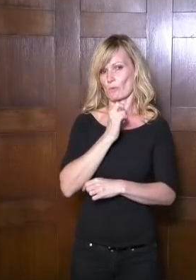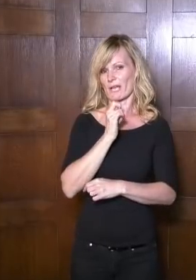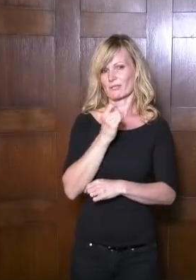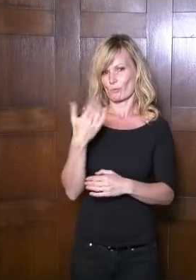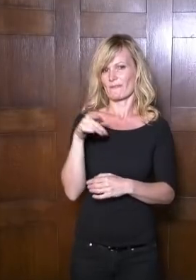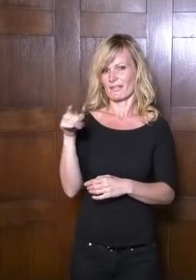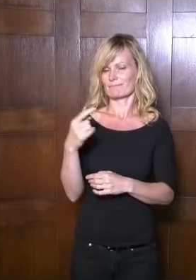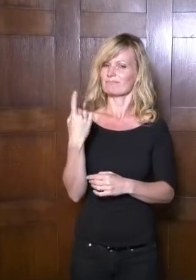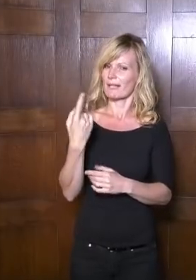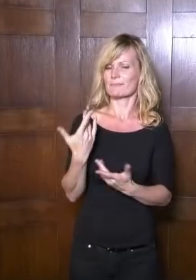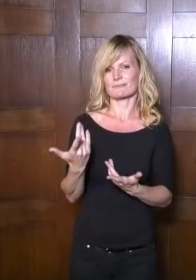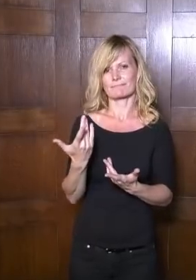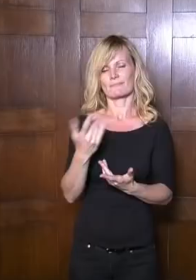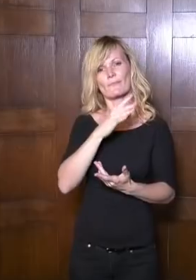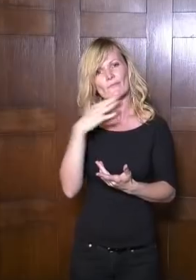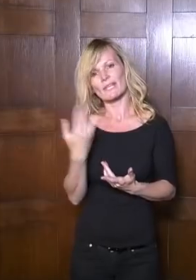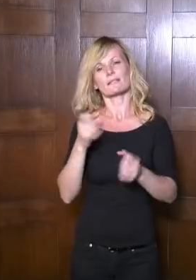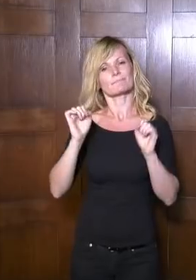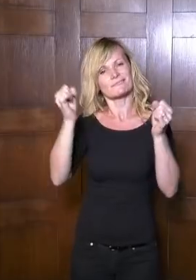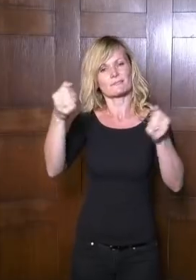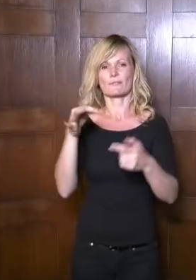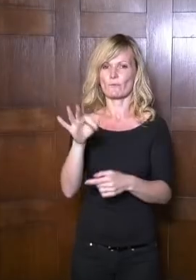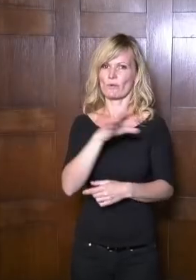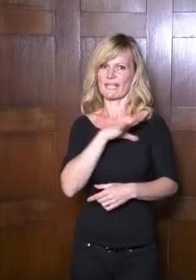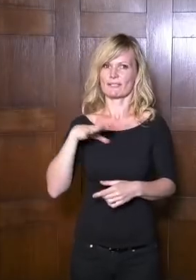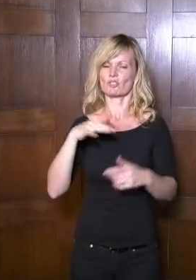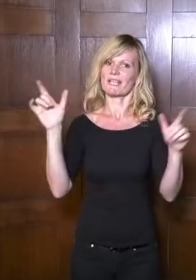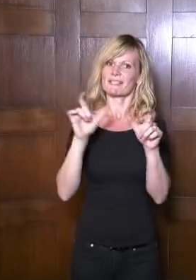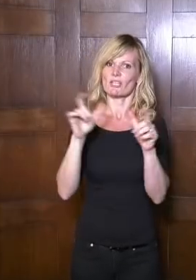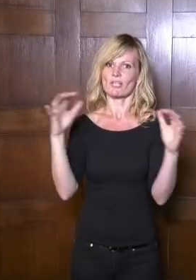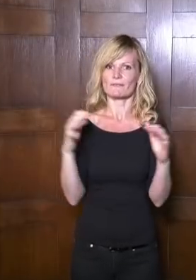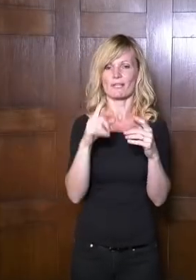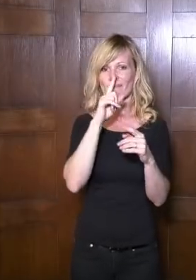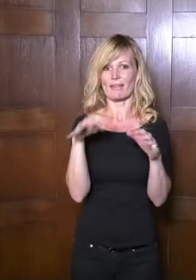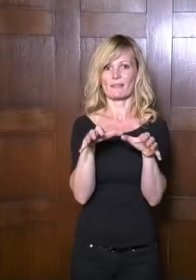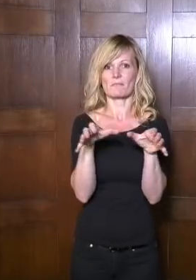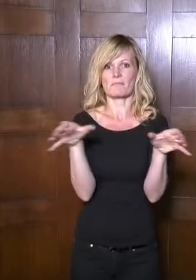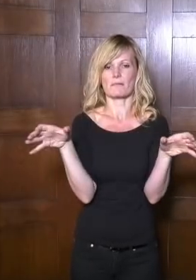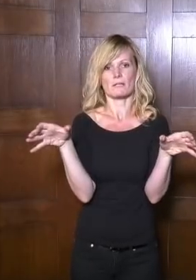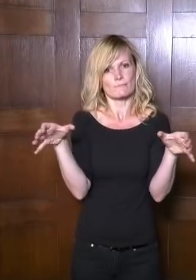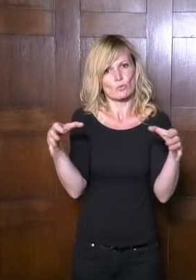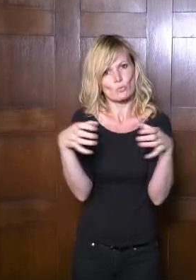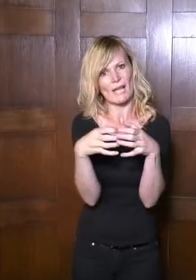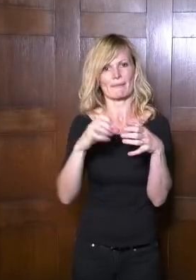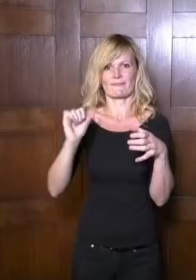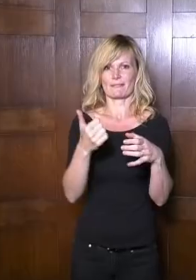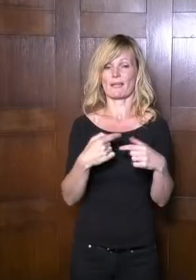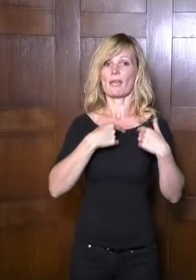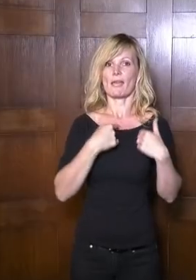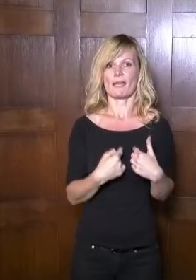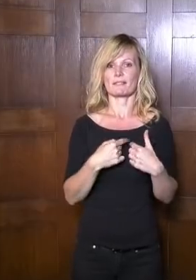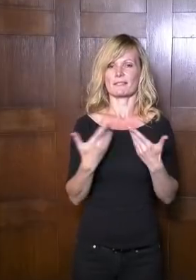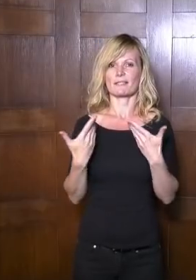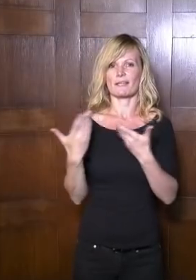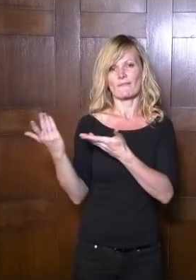dazu beigetragen hat, dass die sächsische Gesellschaft auch wieder zusammengefunden hat, wenn sie auseinandergegangen ist. Herzlich willkommen,